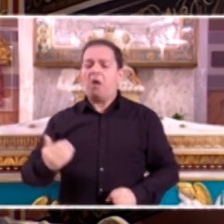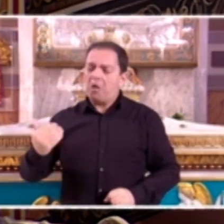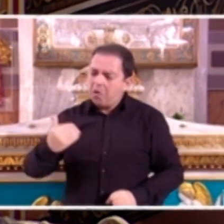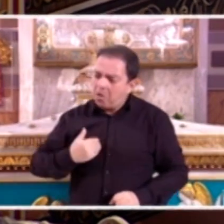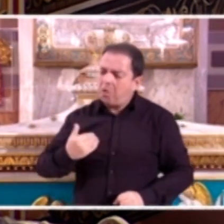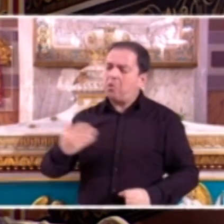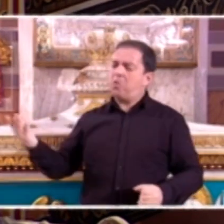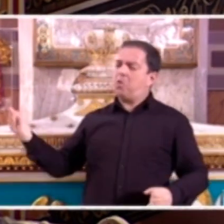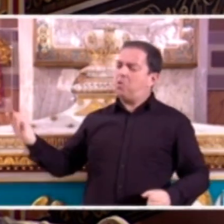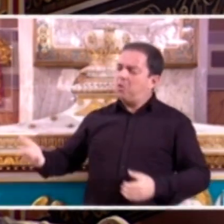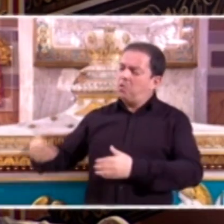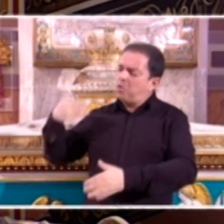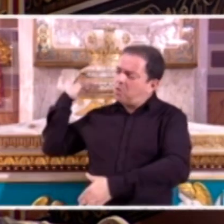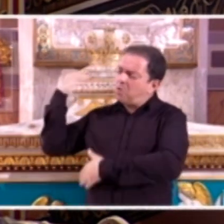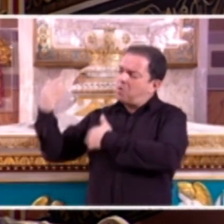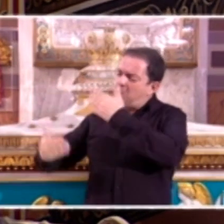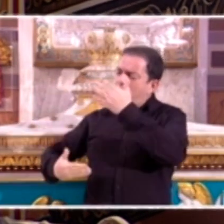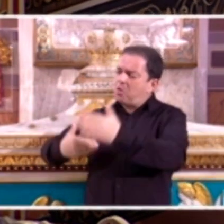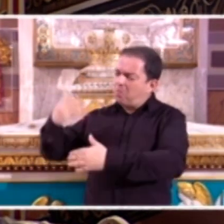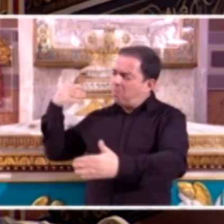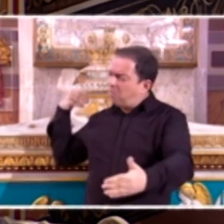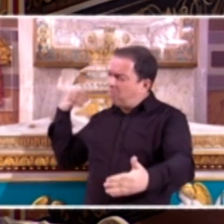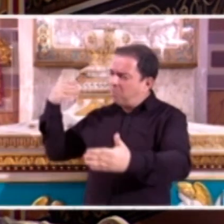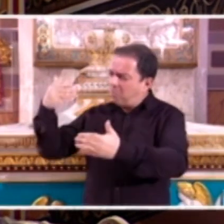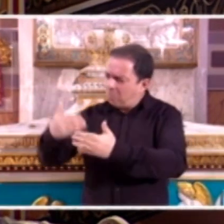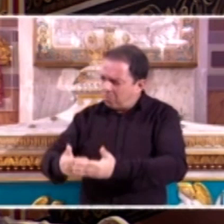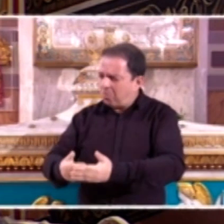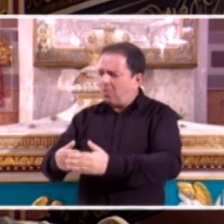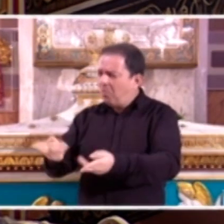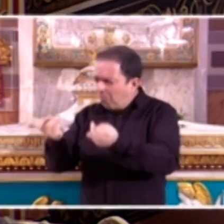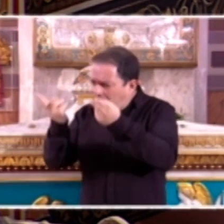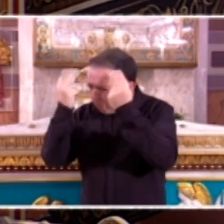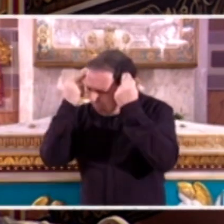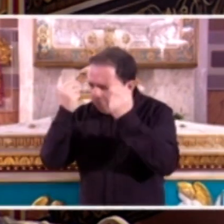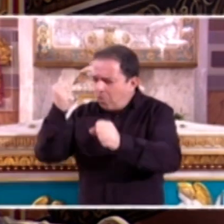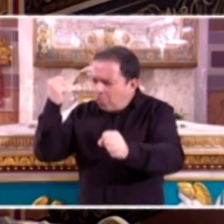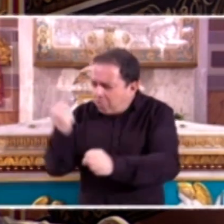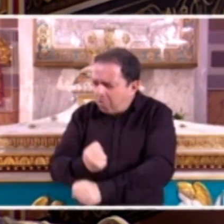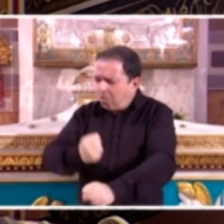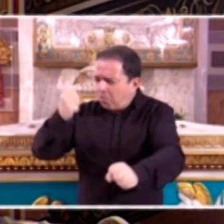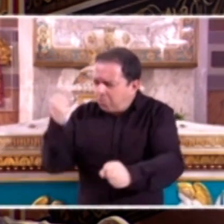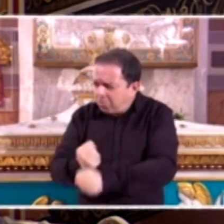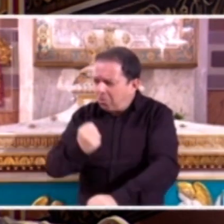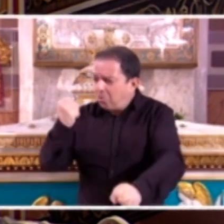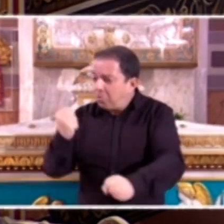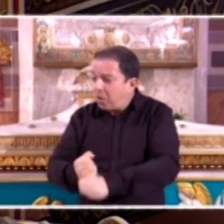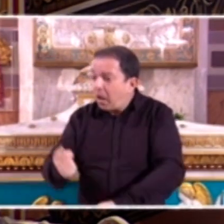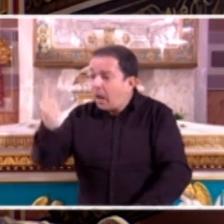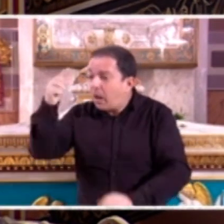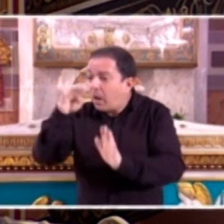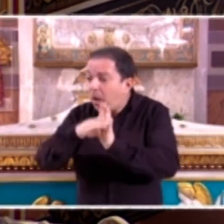ιδού το σαύτα έτη δουλεύωση και ουδέποτε εντολήν